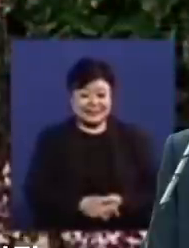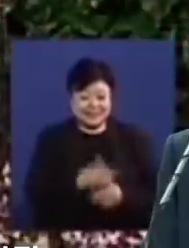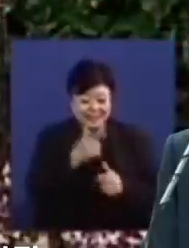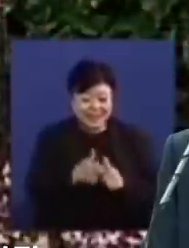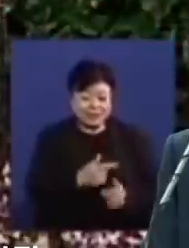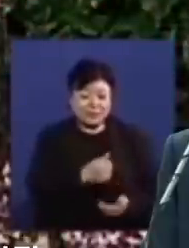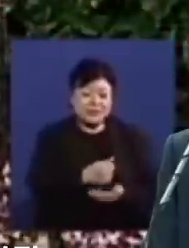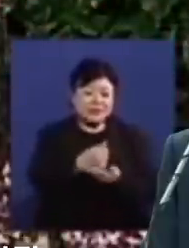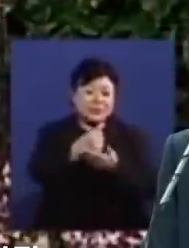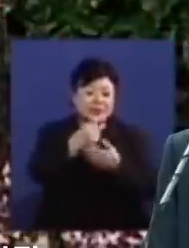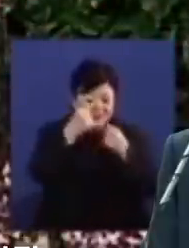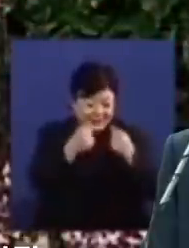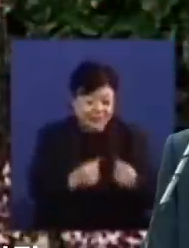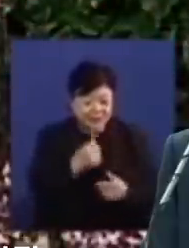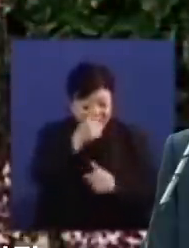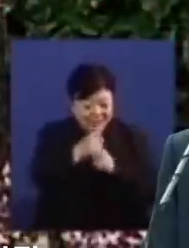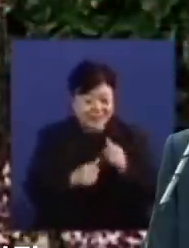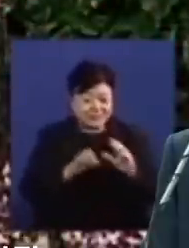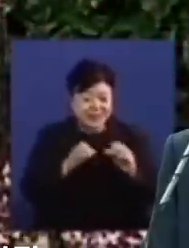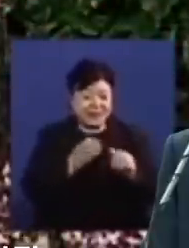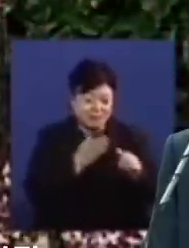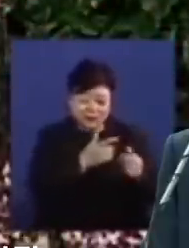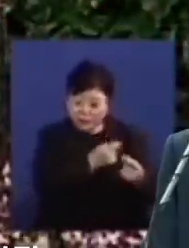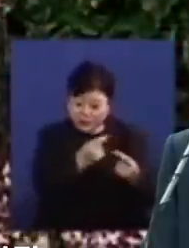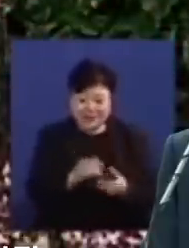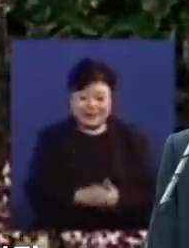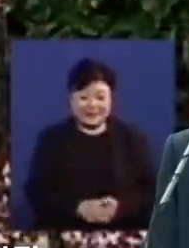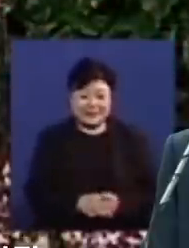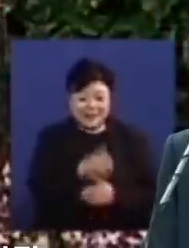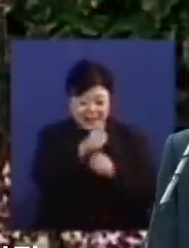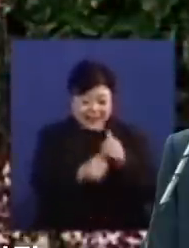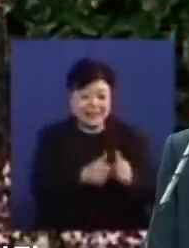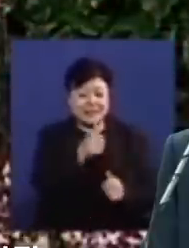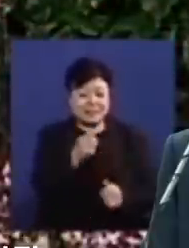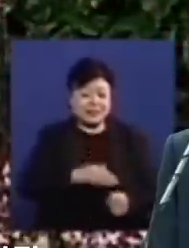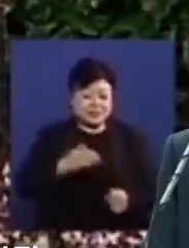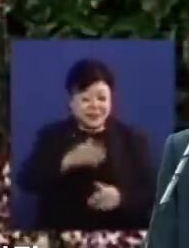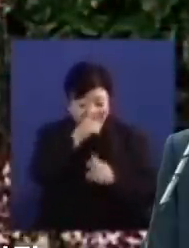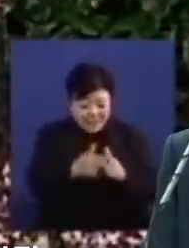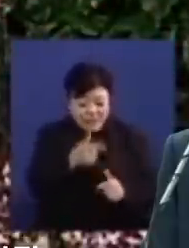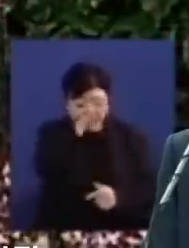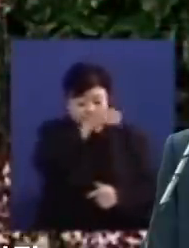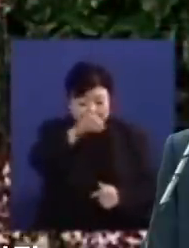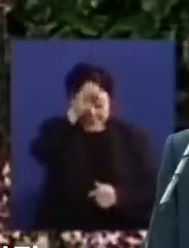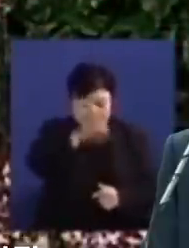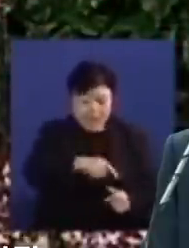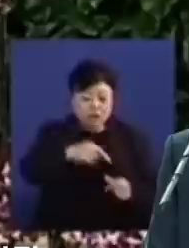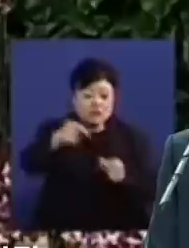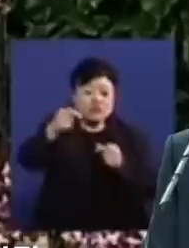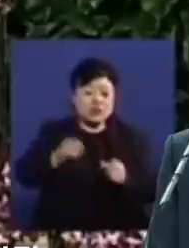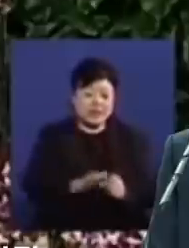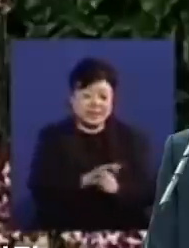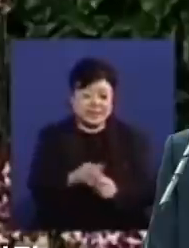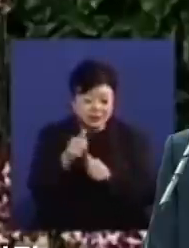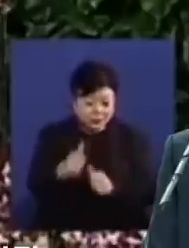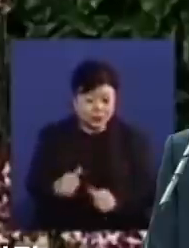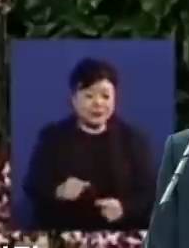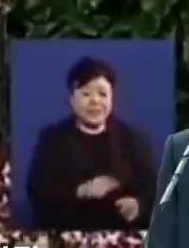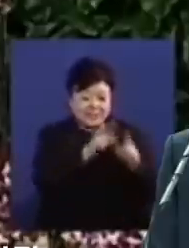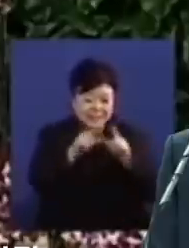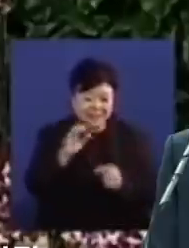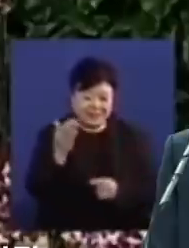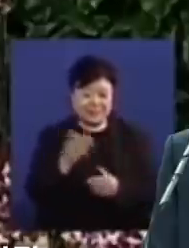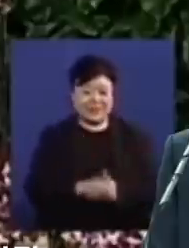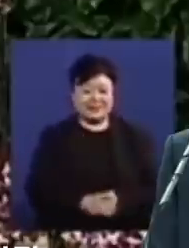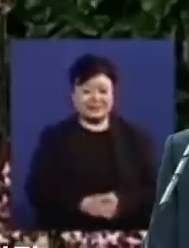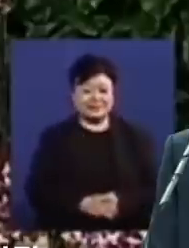예수님을 섬기는 삶이 바로 하늘나라를 구하는 것입니다. 하나님의 정의는 예수님의 십자가 구원의 사랑을 쫓아 사는 삶인